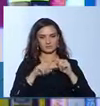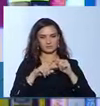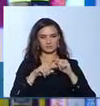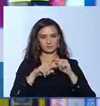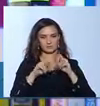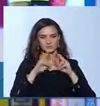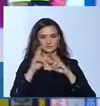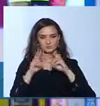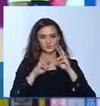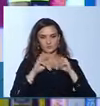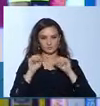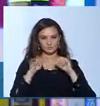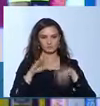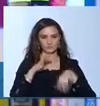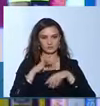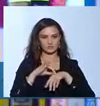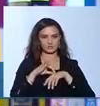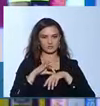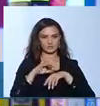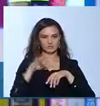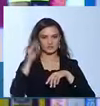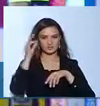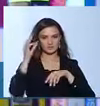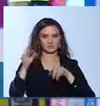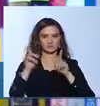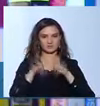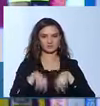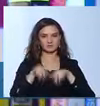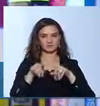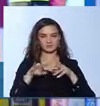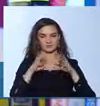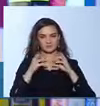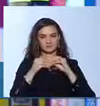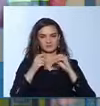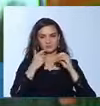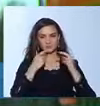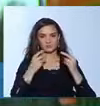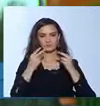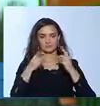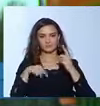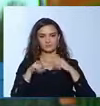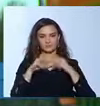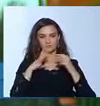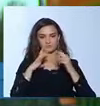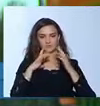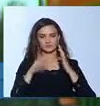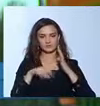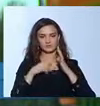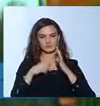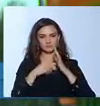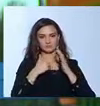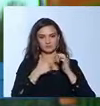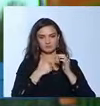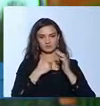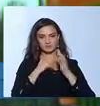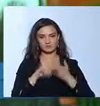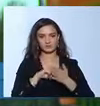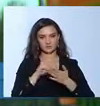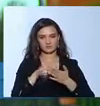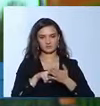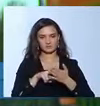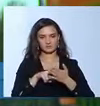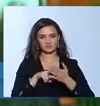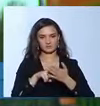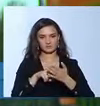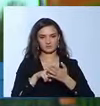კი გამოვლინდება კანზე და თმაზე. სხვათა შორის მაყურებელს ქონდა კითხვა, მე მინდა რომ ეს კითხვა დავსვა